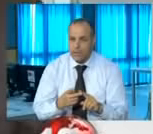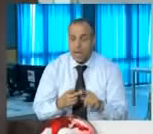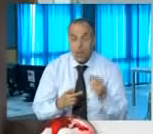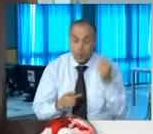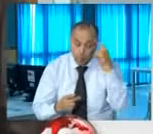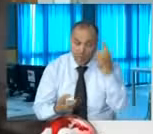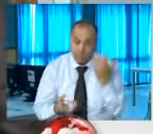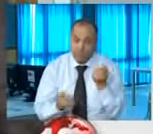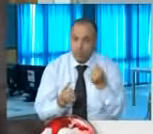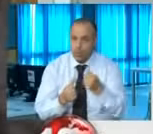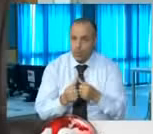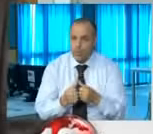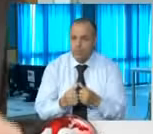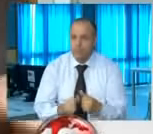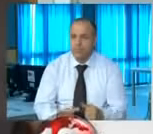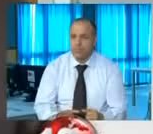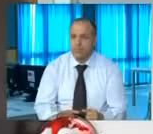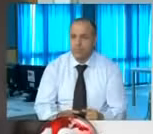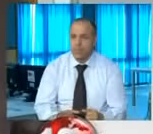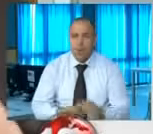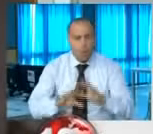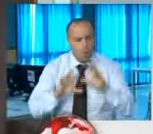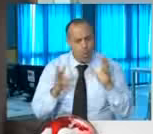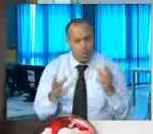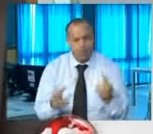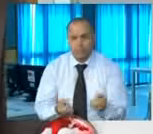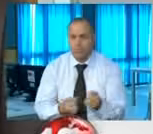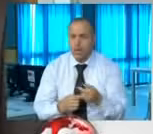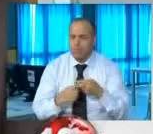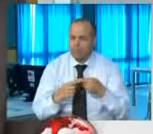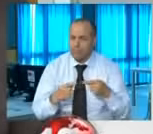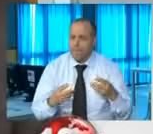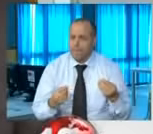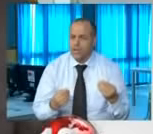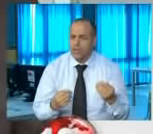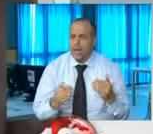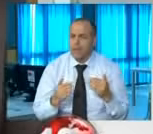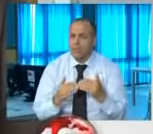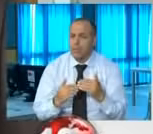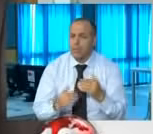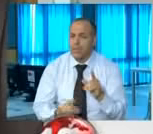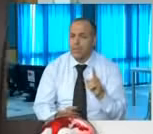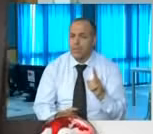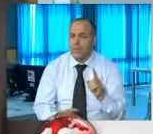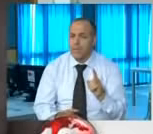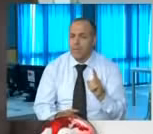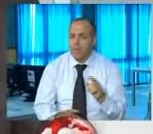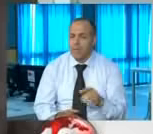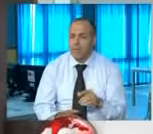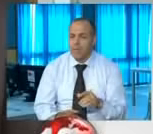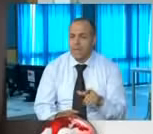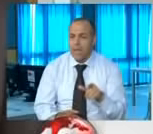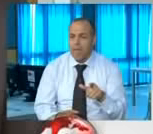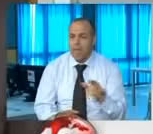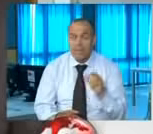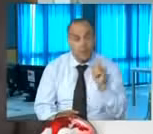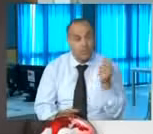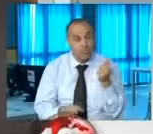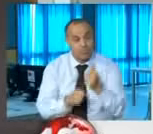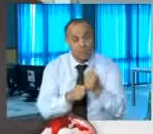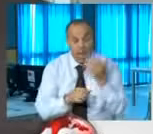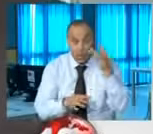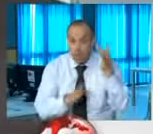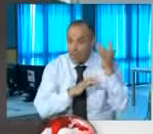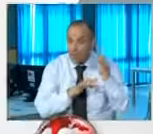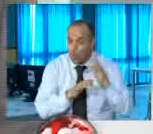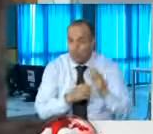التراث، الانسجام مع مصالح متعدده ومتعدده جدا في مستوى ما يمكن ان يكون من توظيف هذا التراث لما